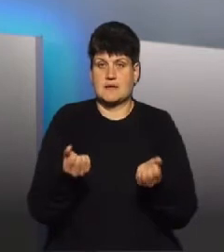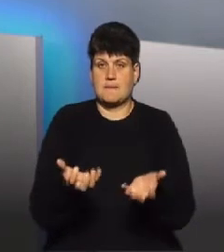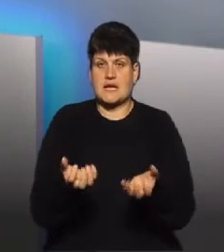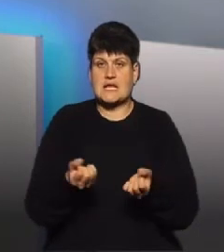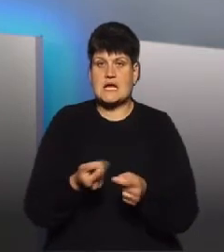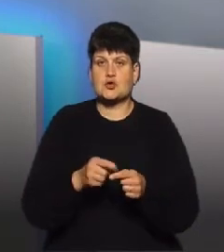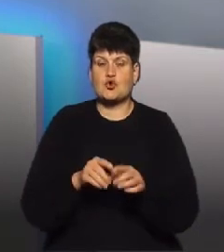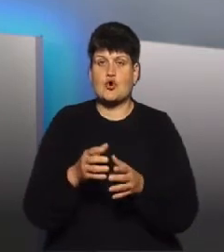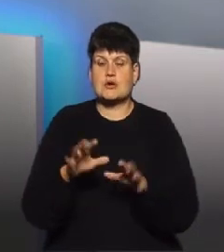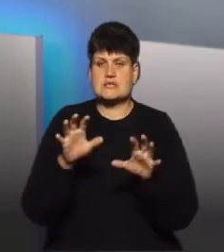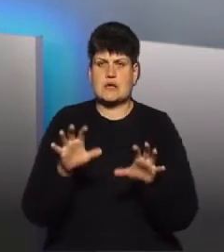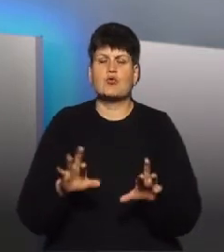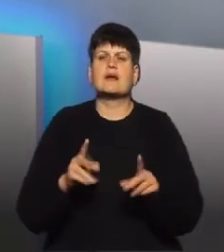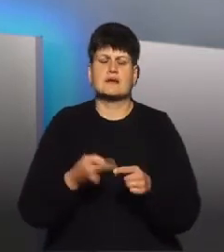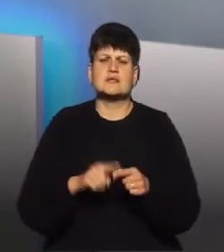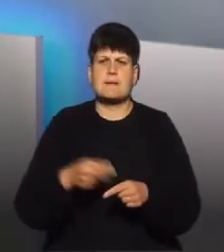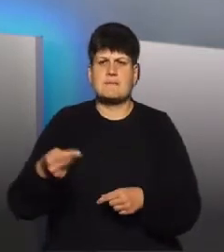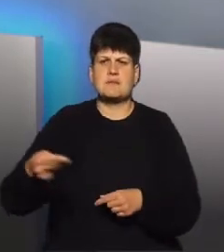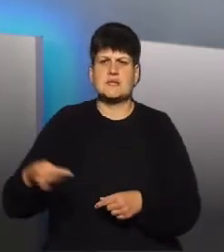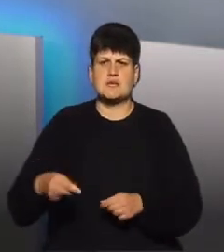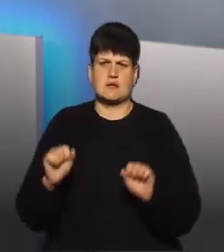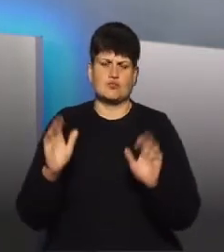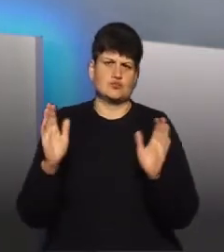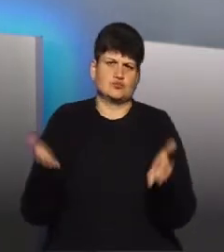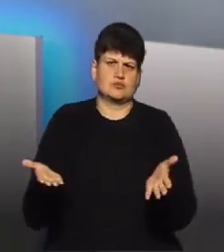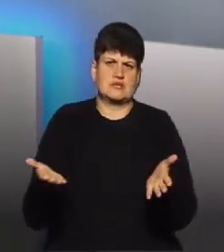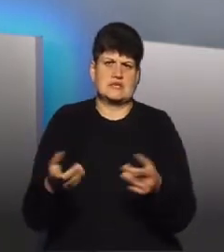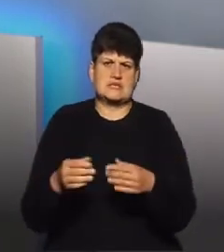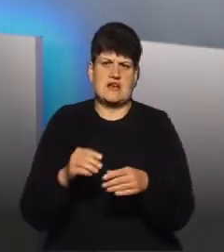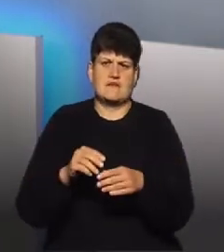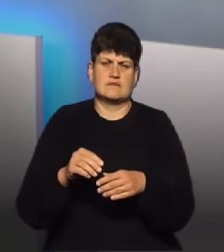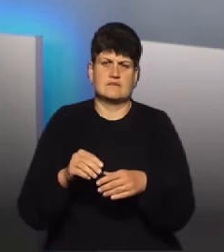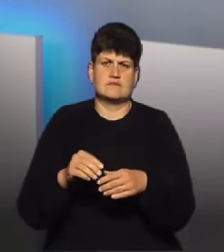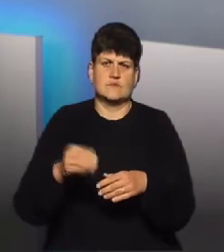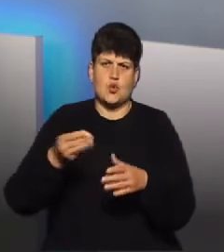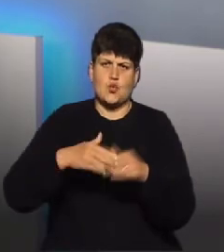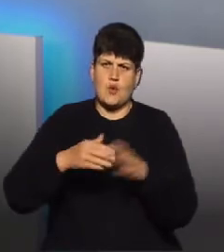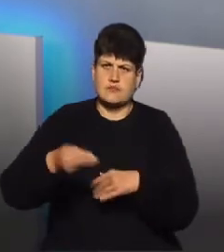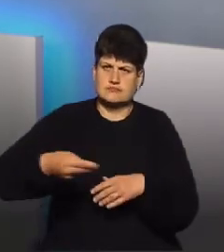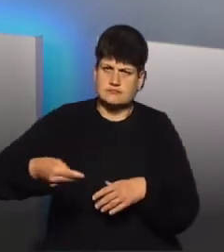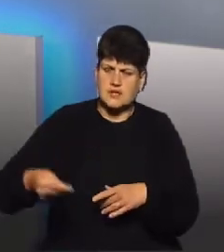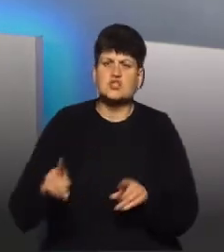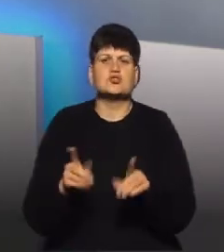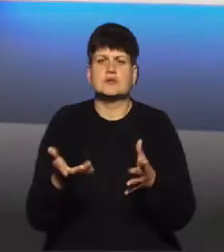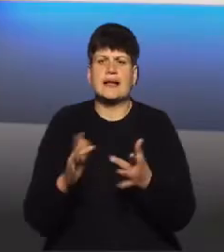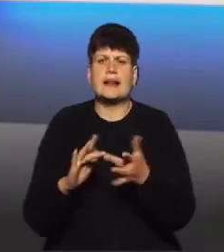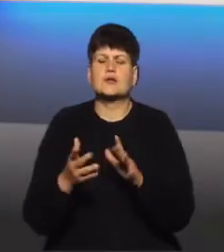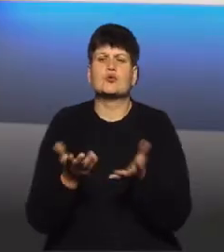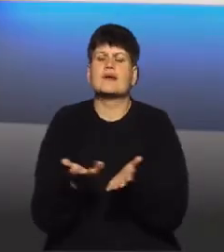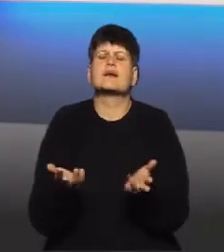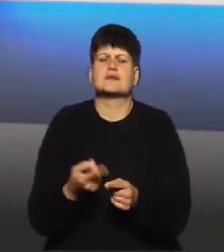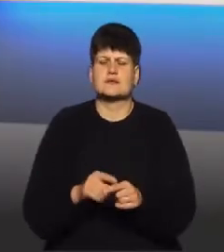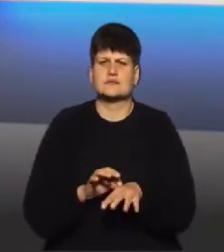підписання відбувається? Це десь, ну, треба фізично підписатися на якомусь папірці, чи це, можливо, якісь електронні сервіси? Як це відбувається? Це,